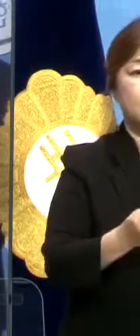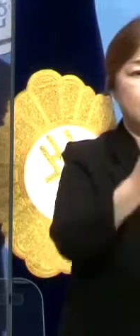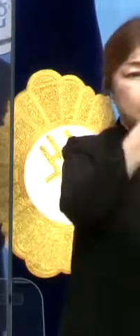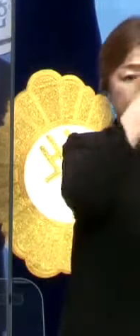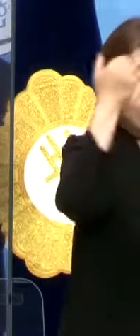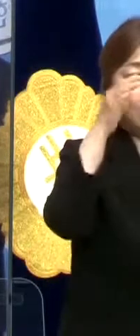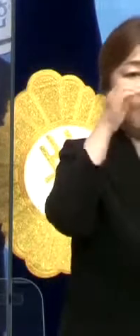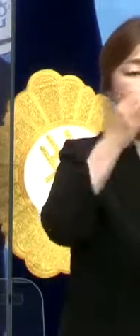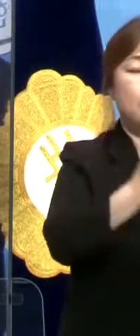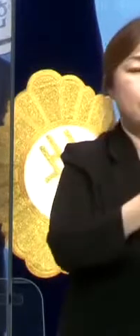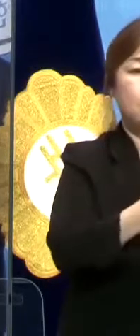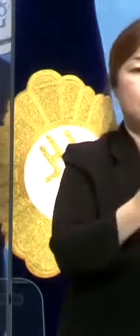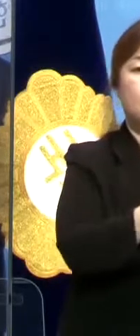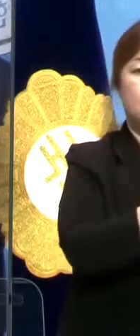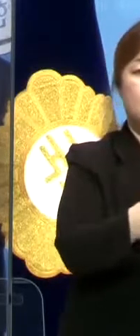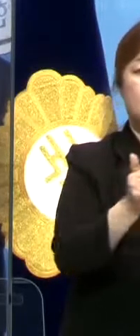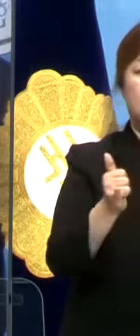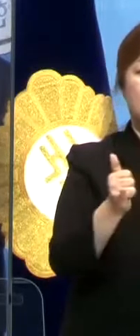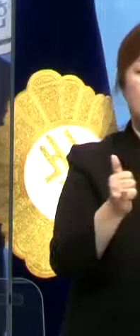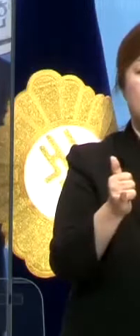측면 할부 돌